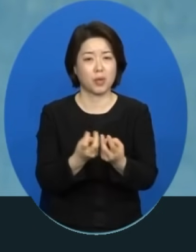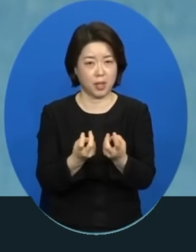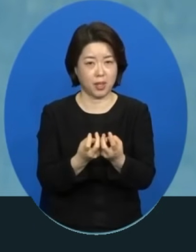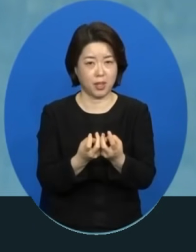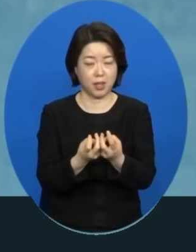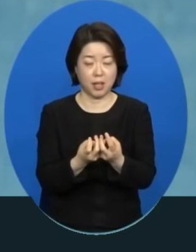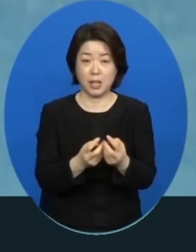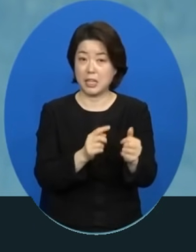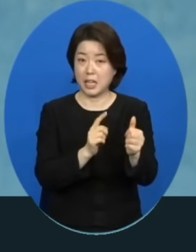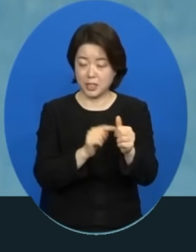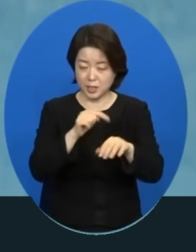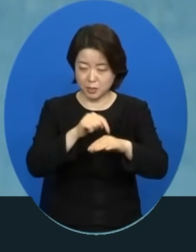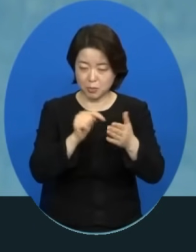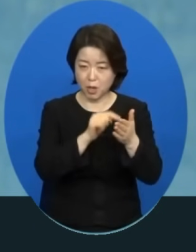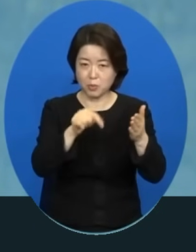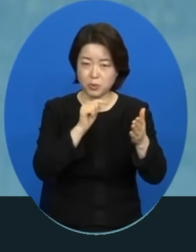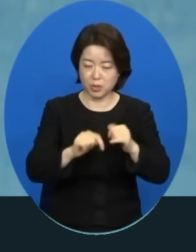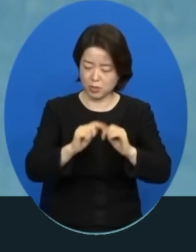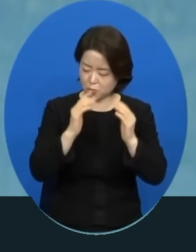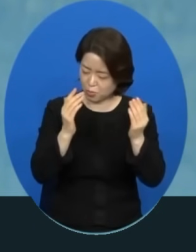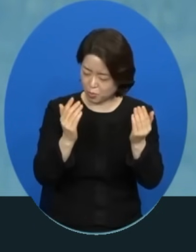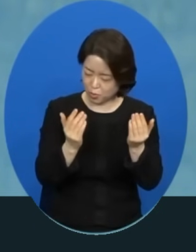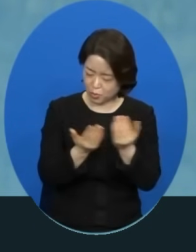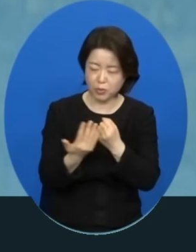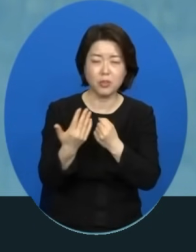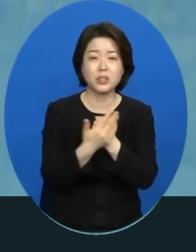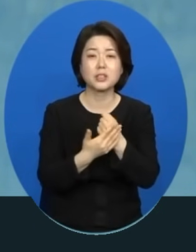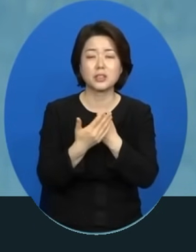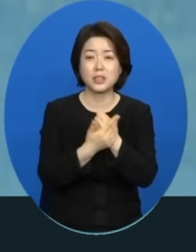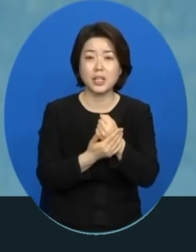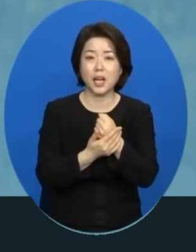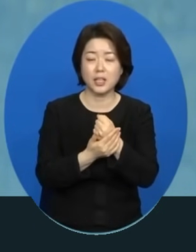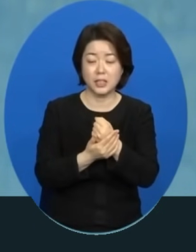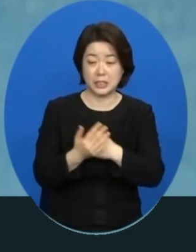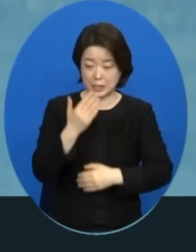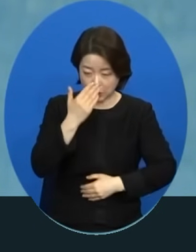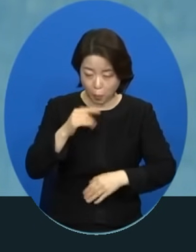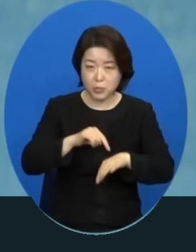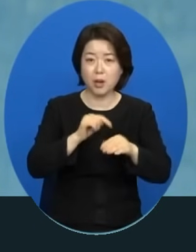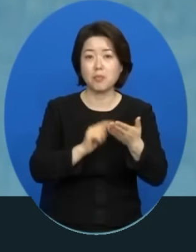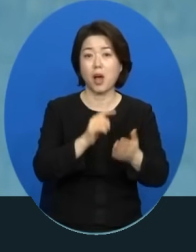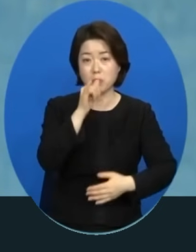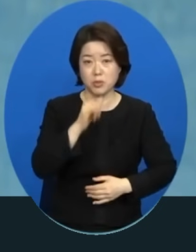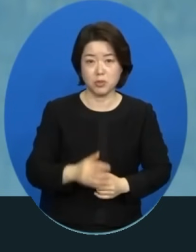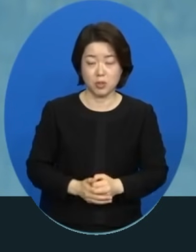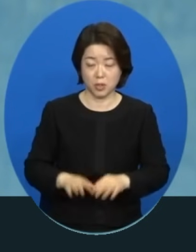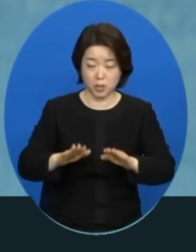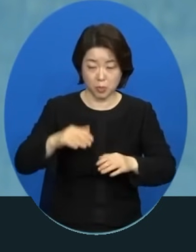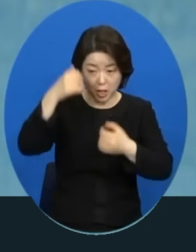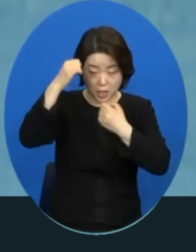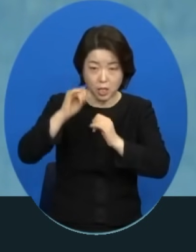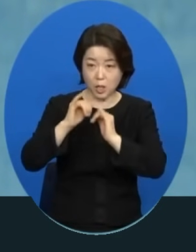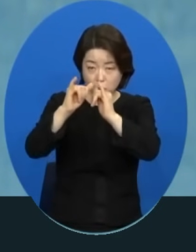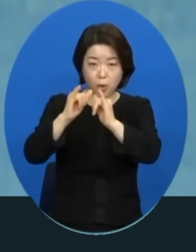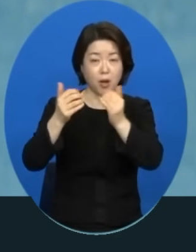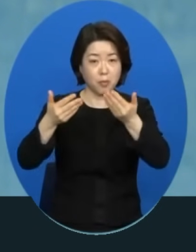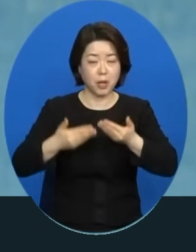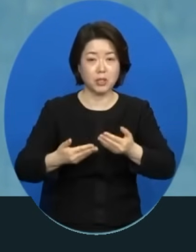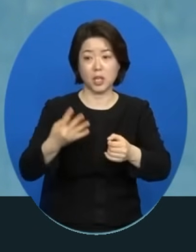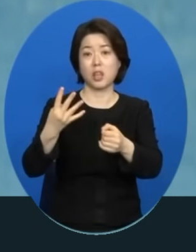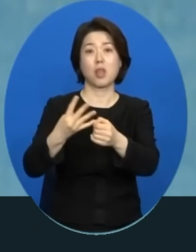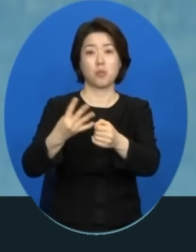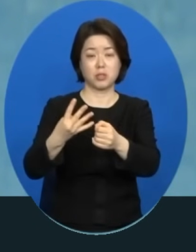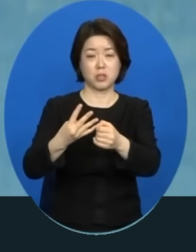모든 것이 은혜다라고 하는 겸손한 마음이 있었기에 이 연애 대상이 여기 네 번째랍니다. 이 한 번 받기도 어려운